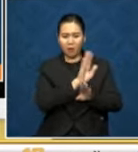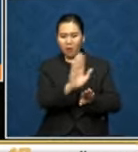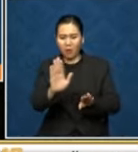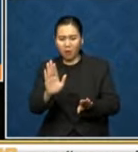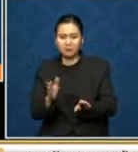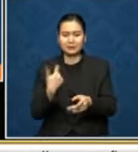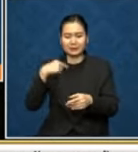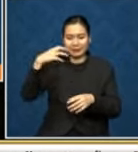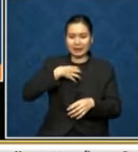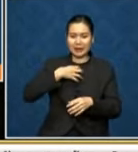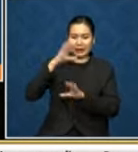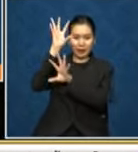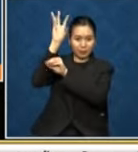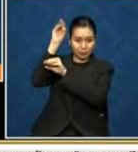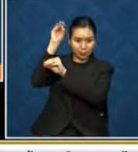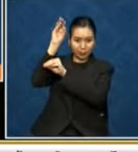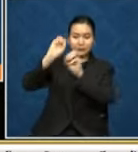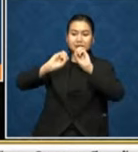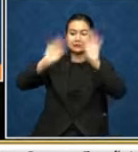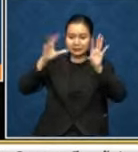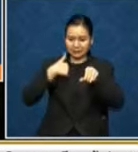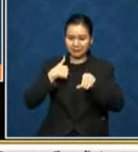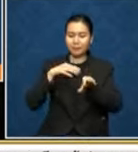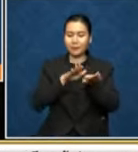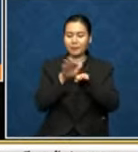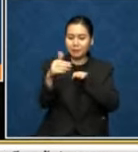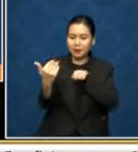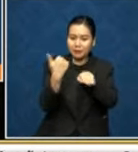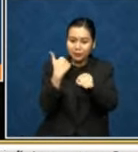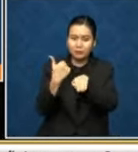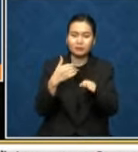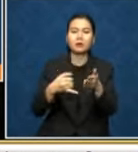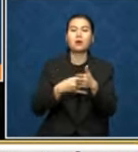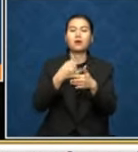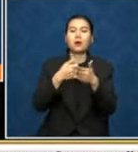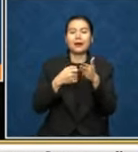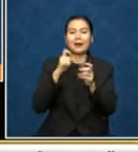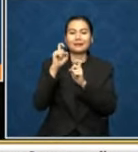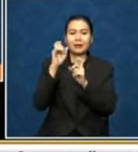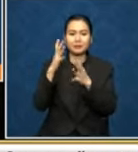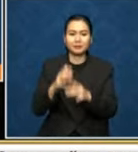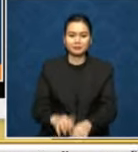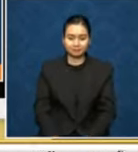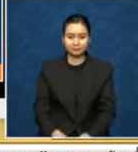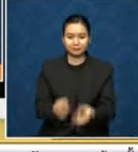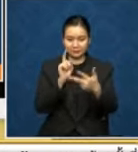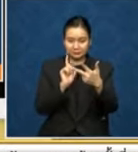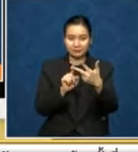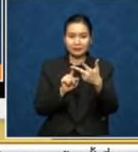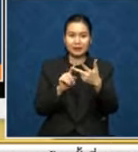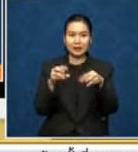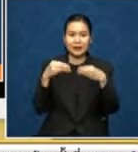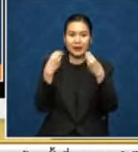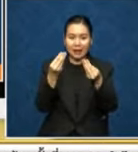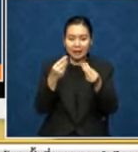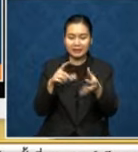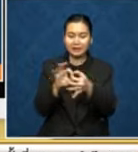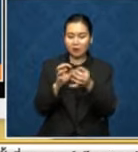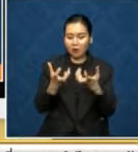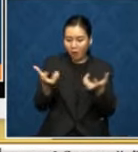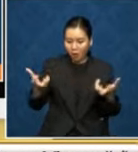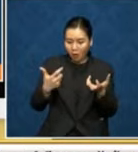ขอให้มีการติดตั้งสัญญาณไฟจราจรจะได้ปลอดภัยมากขึ้นค่ะเรื่องที่3ค่ะขอให้มีอุปกรณ์ให้อาสาสมัครกู้ภัยชุมช